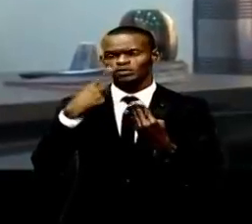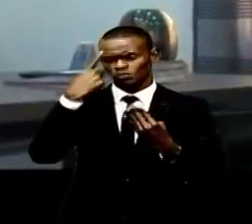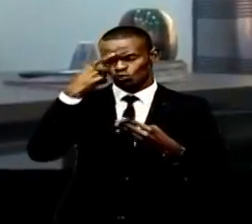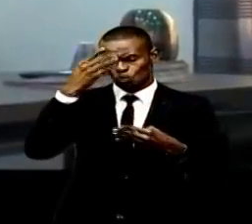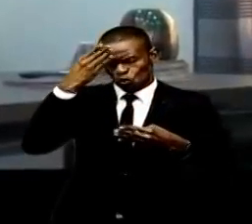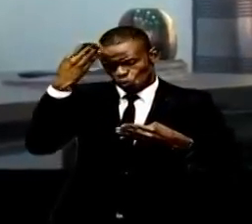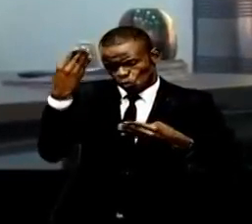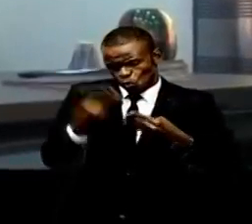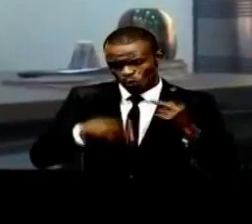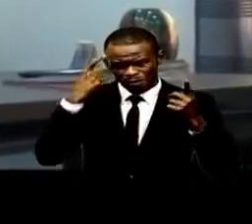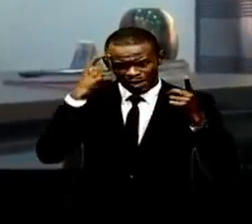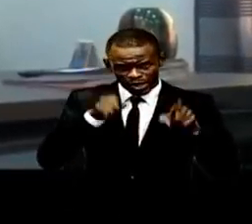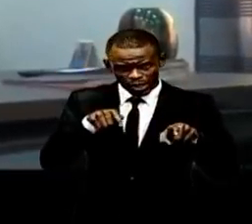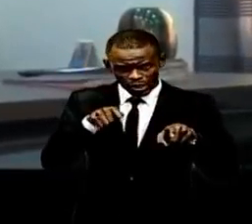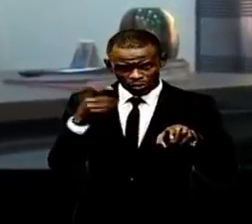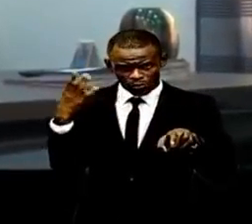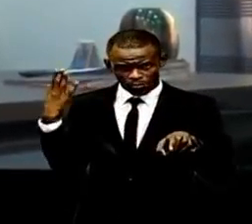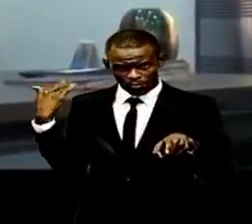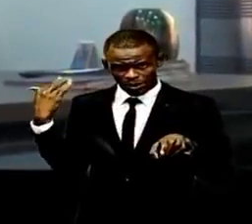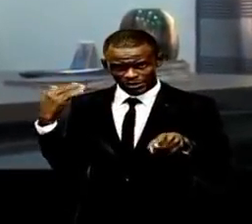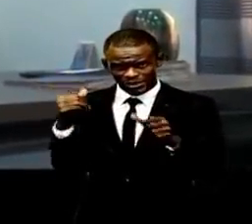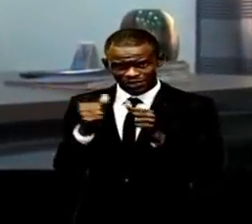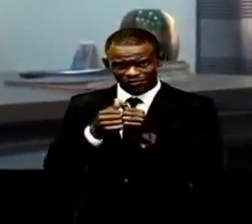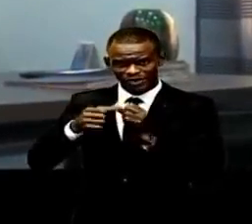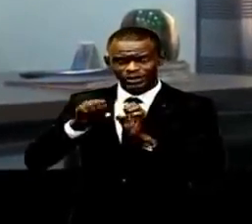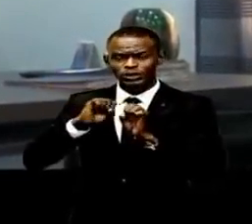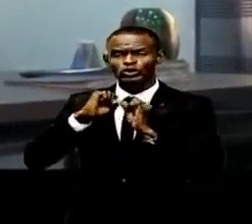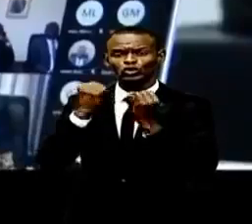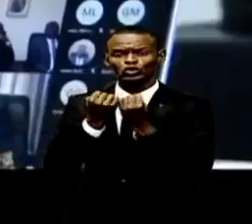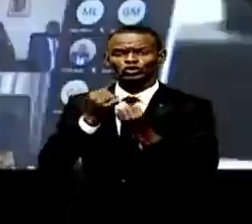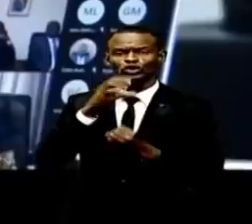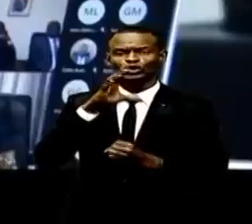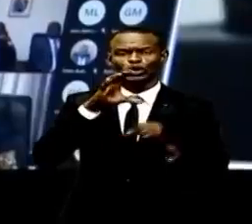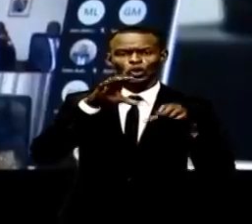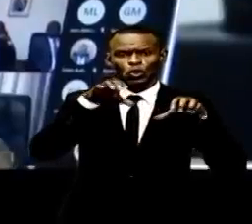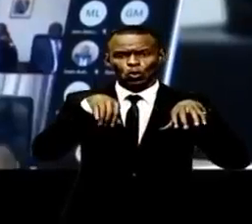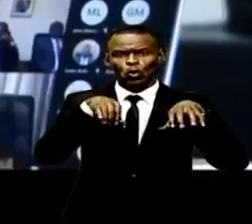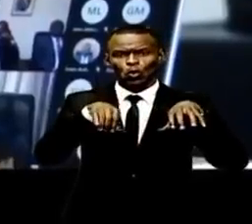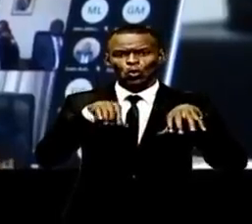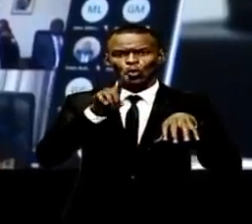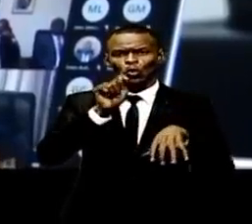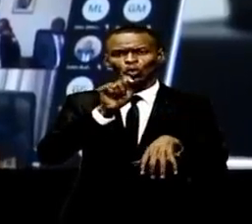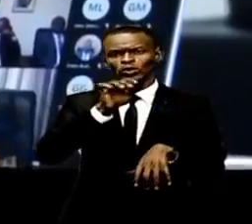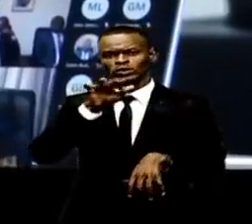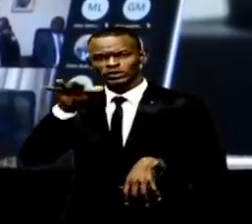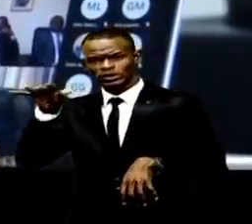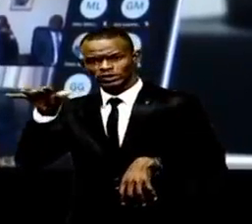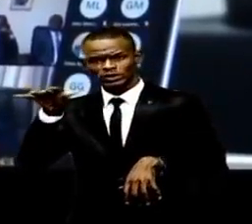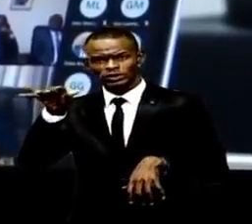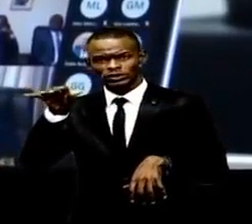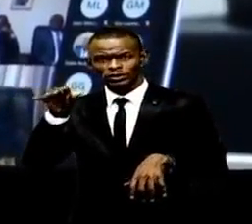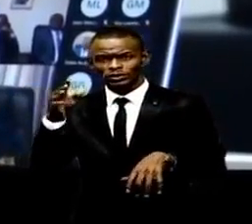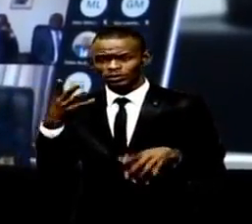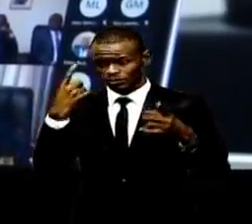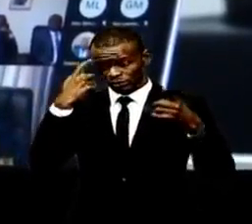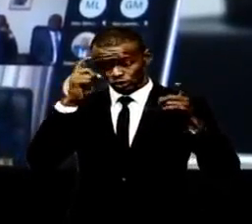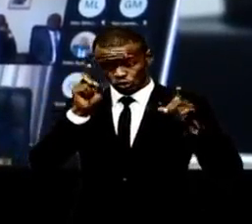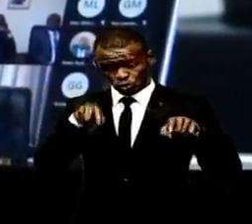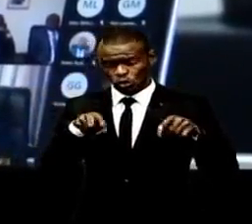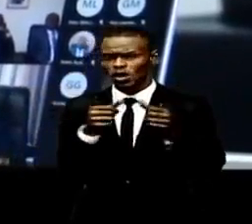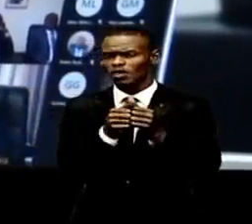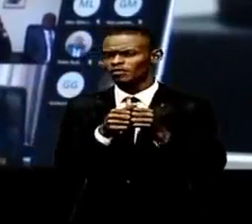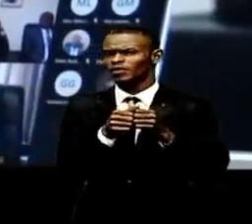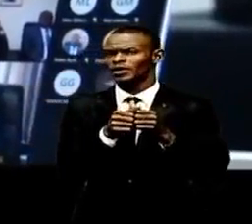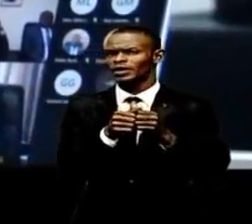la société Congo Tchèque SARL en date du 14 août 2014. Ces avenants numéro 1 et 2 et tous les